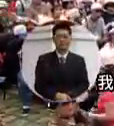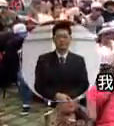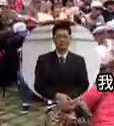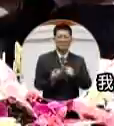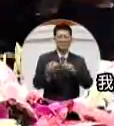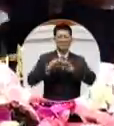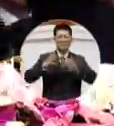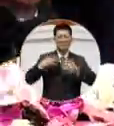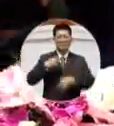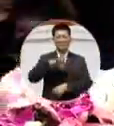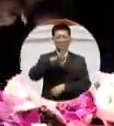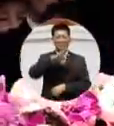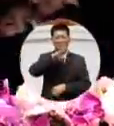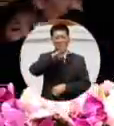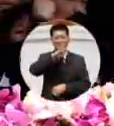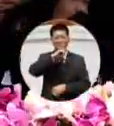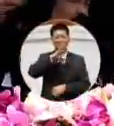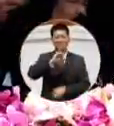中华民国万岁！